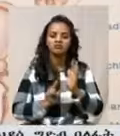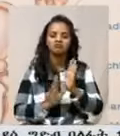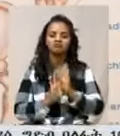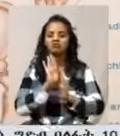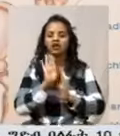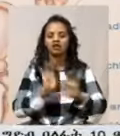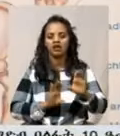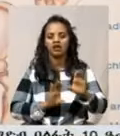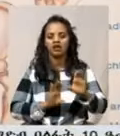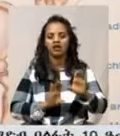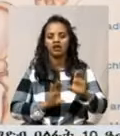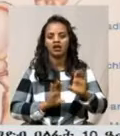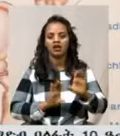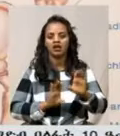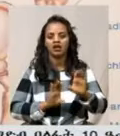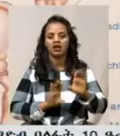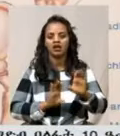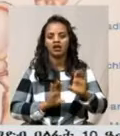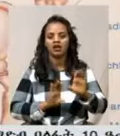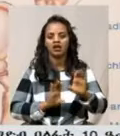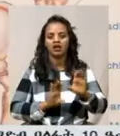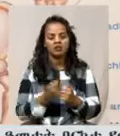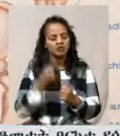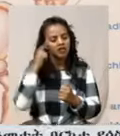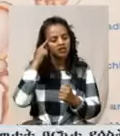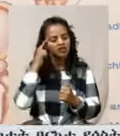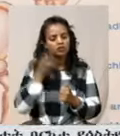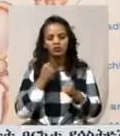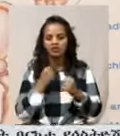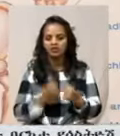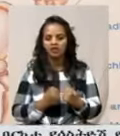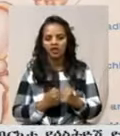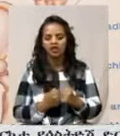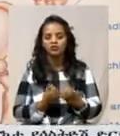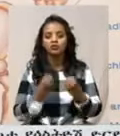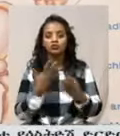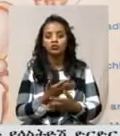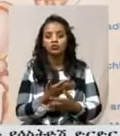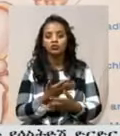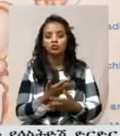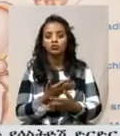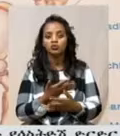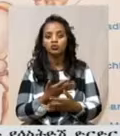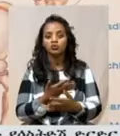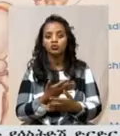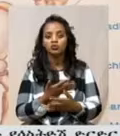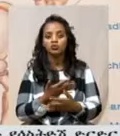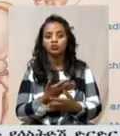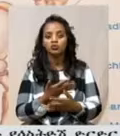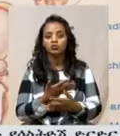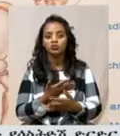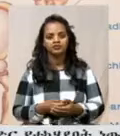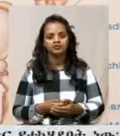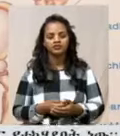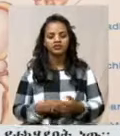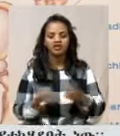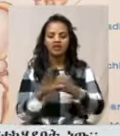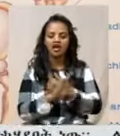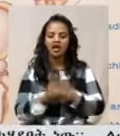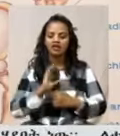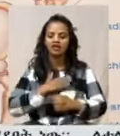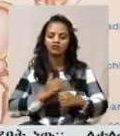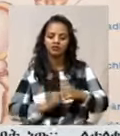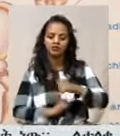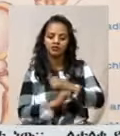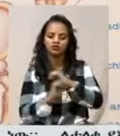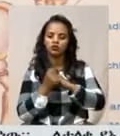ያደርጋል። በገንዘብ ሊሆን ይችላል፣ በአስተሳሰብ ሊሆን ይችላል፣ በብዙ ነገሮች፣ በእውቀት ሀገሬን በመደገፍ